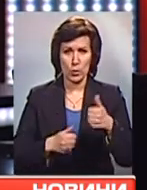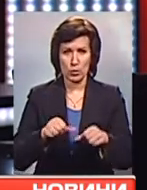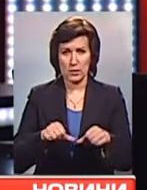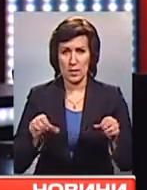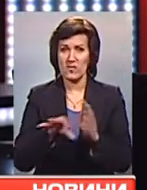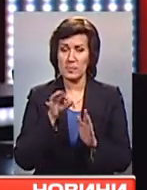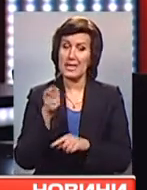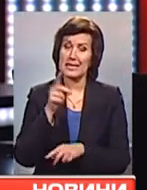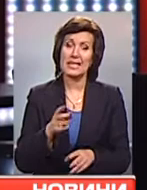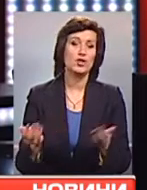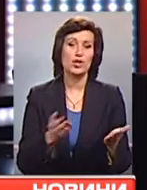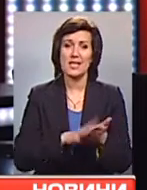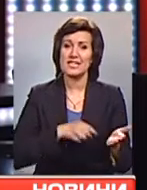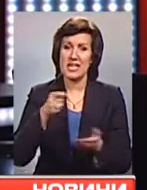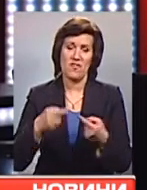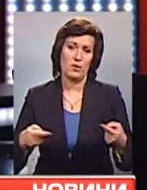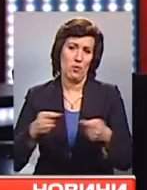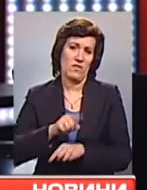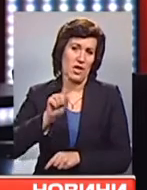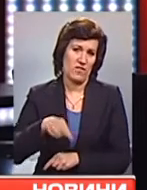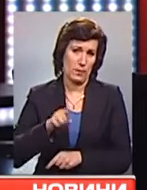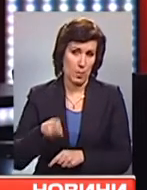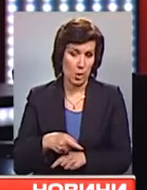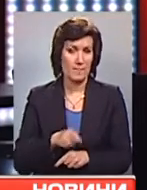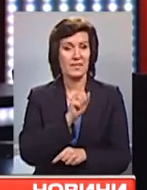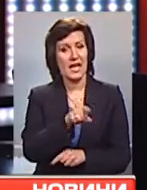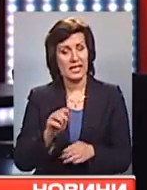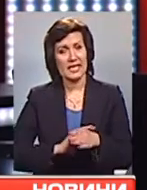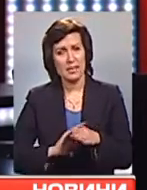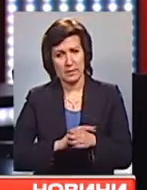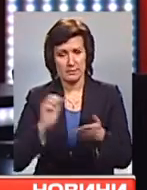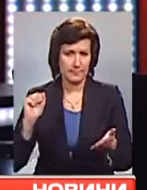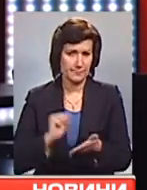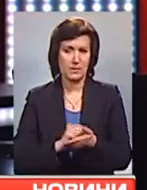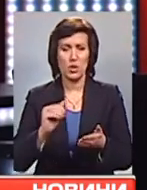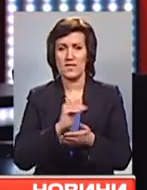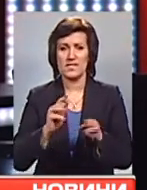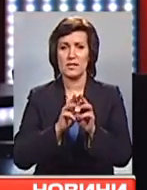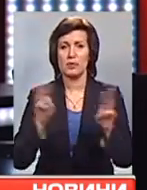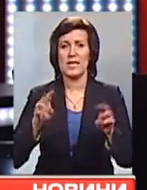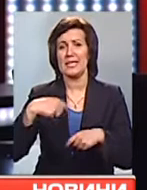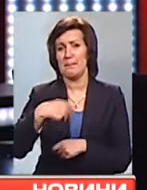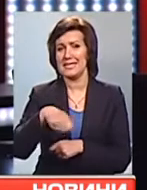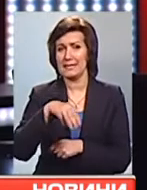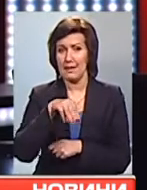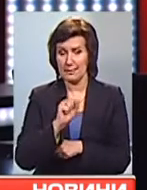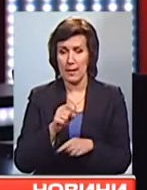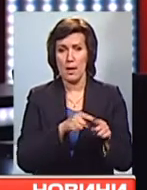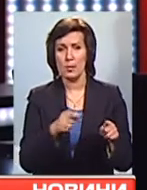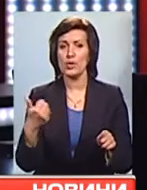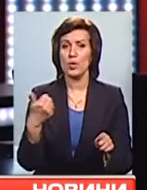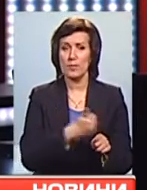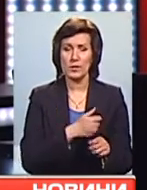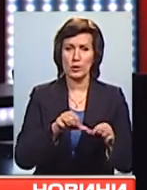комісія відбере тих, чиї заяви відповідають вимогам, і їхні прізвища опублікують на офіційному сайті президента. Протягом